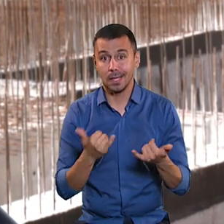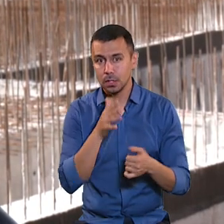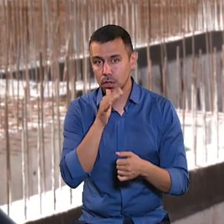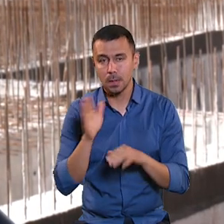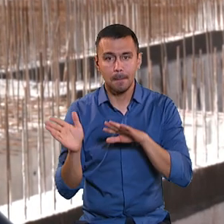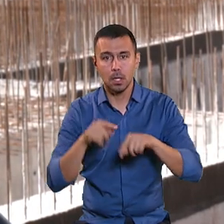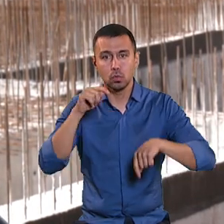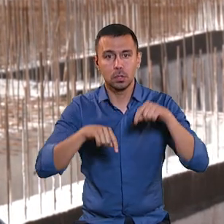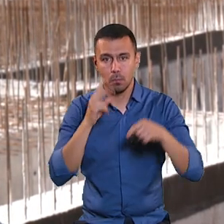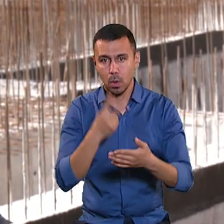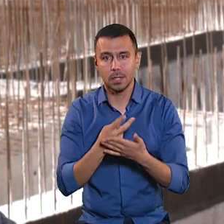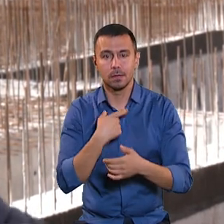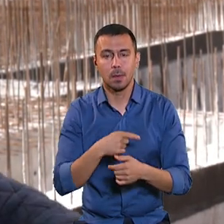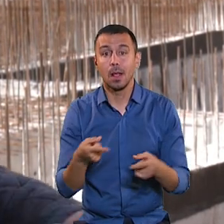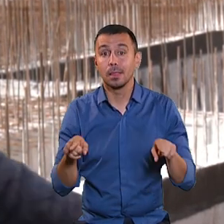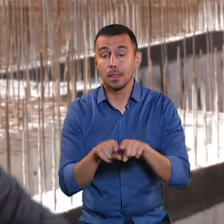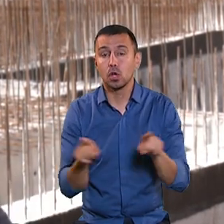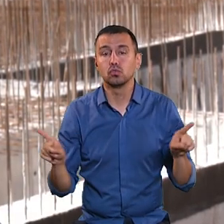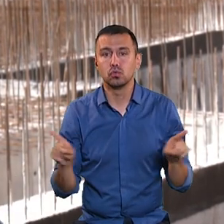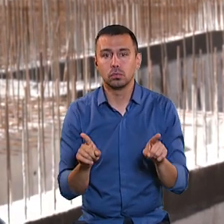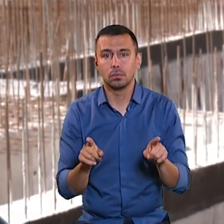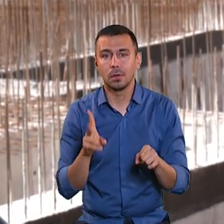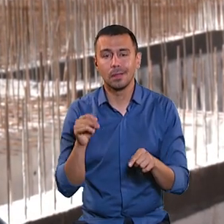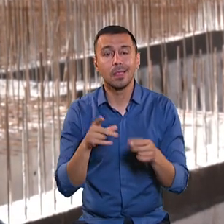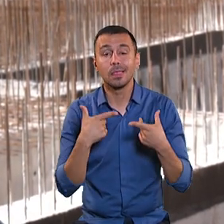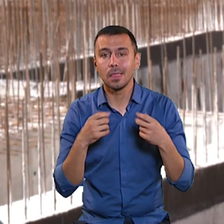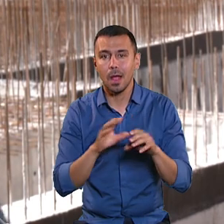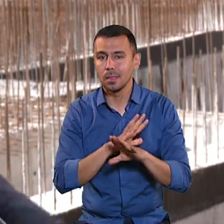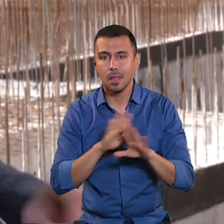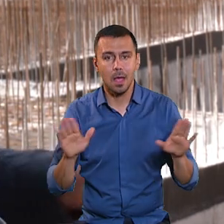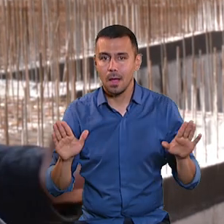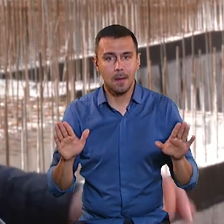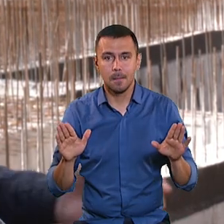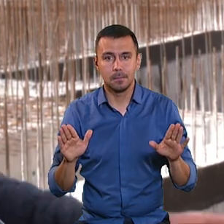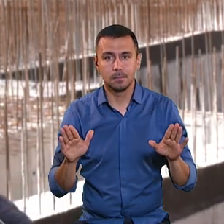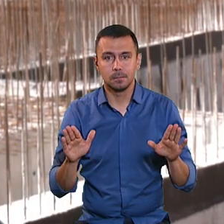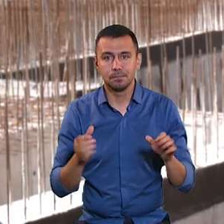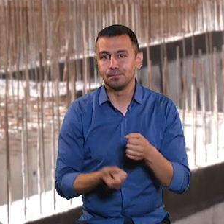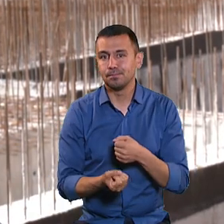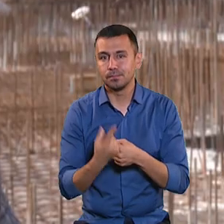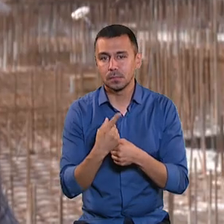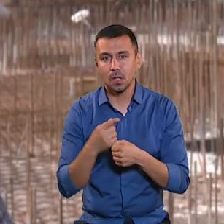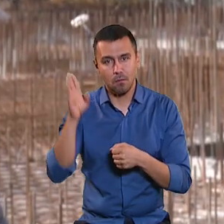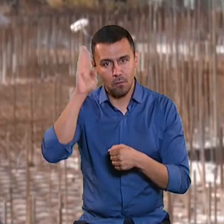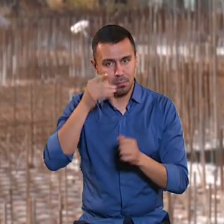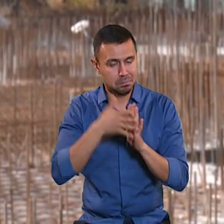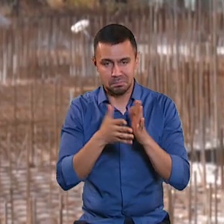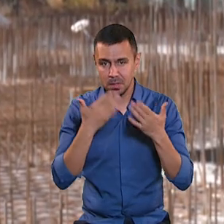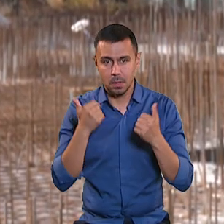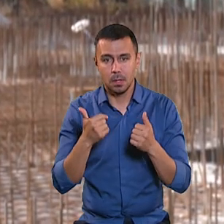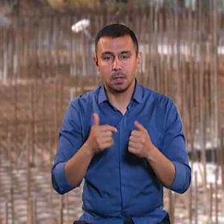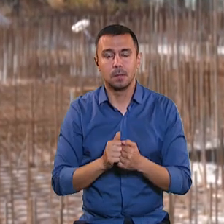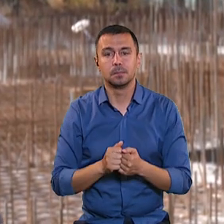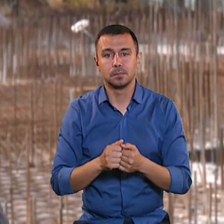після дощів зарекомендував наскільки Що ніде ніде не по не ніде не появляється каплі води блоків бетонних